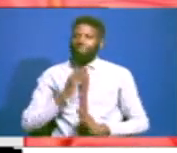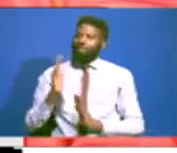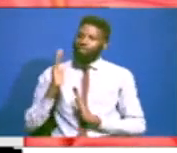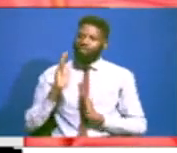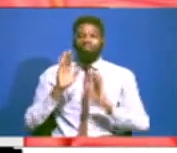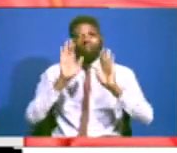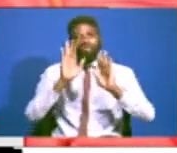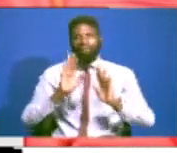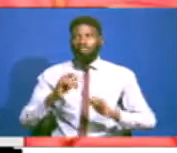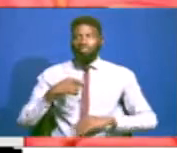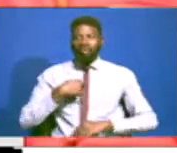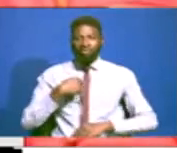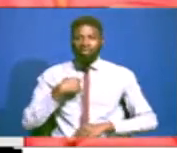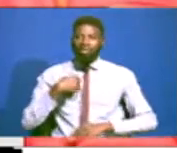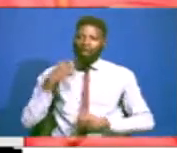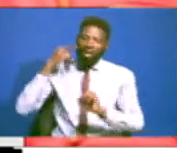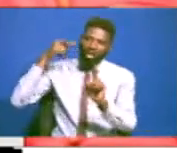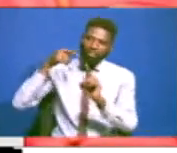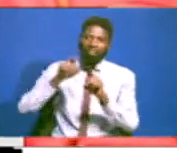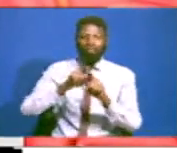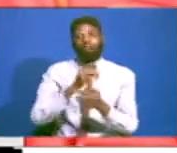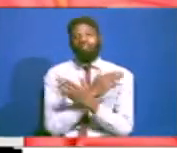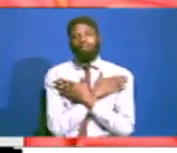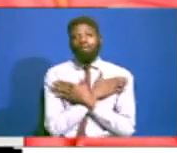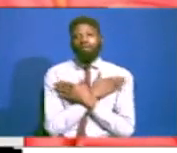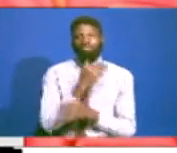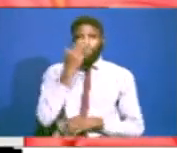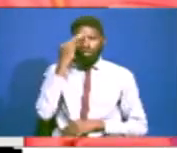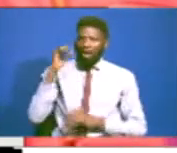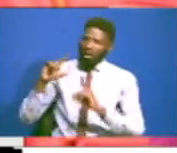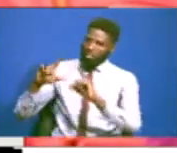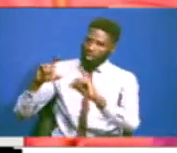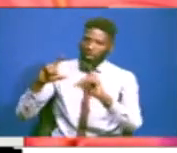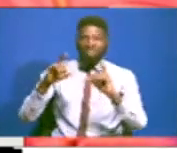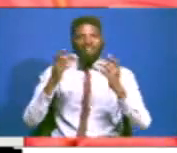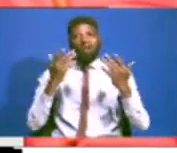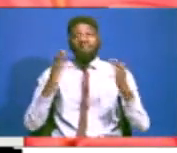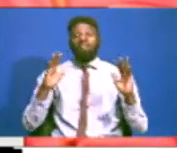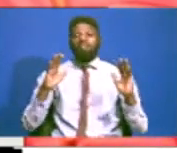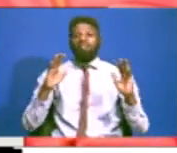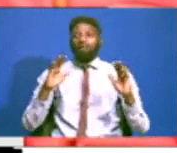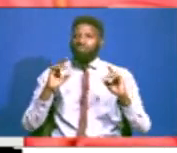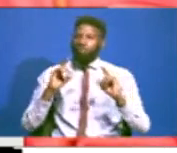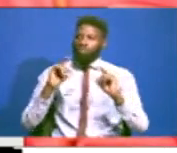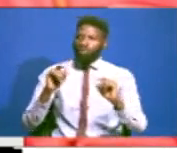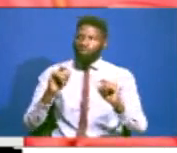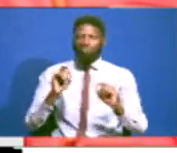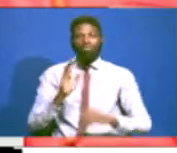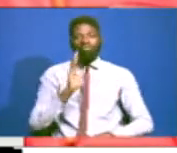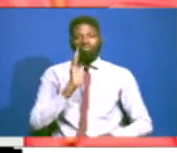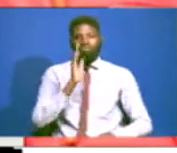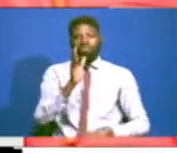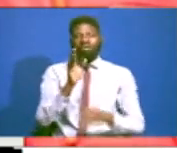most wanted na mwenzangu. Kwa sababu tulionekana, tuliweza kupigwa picha na wale vijana wengine. Wakasema tutadili na nyinyi, na